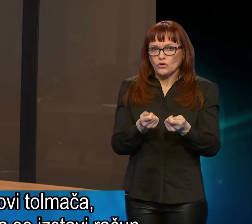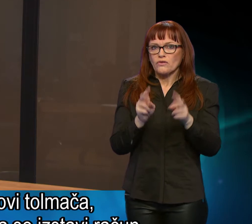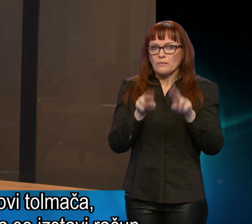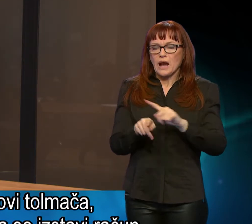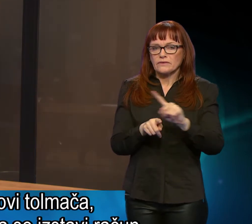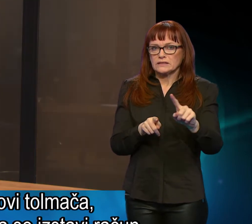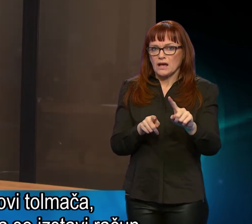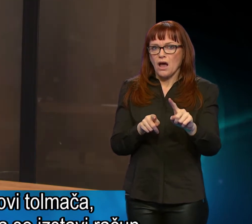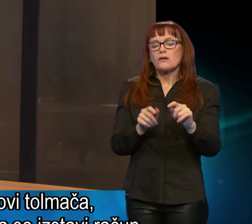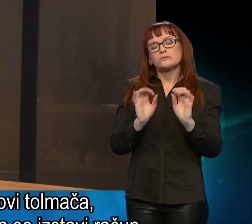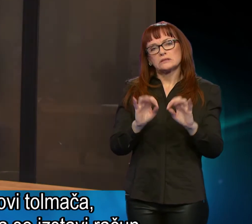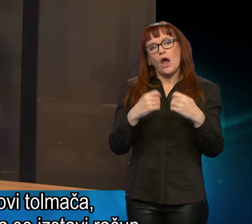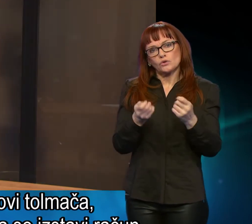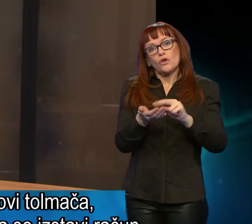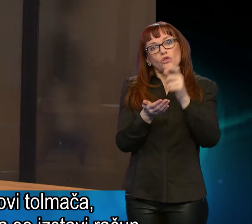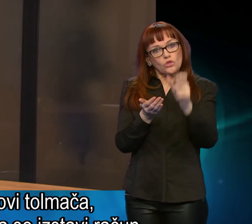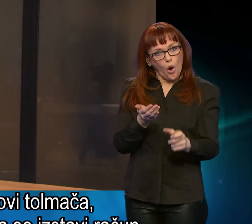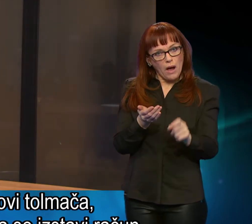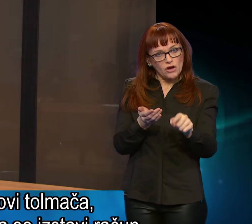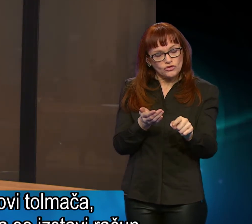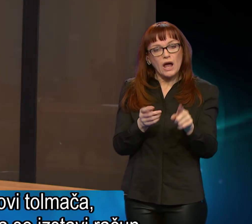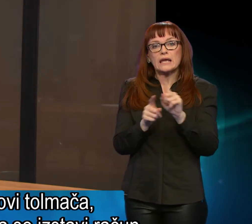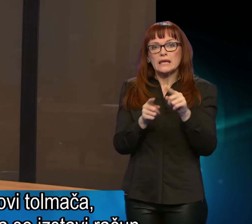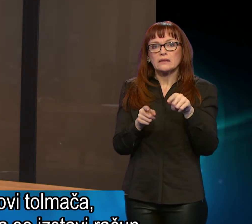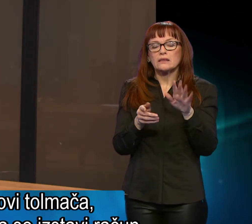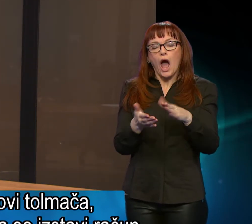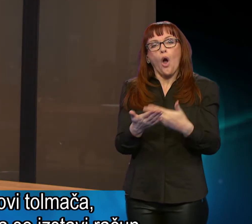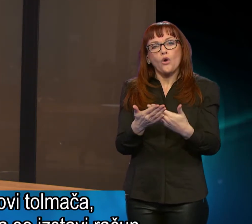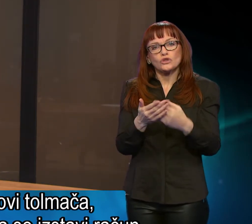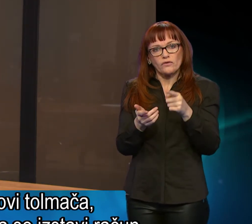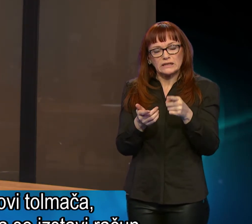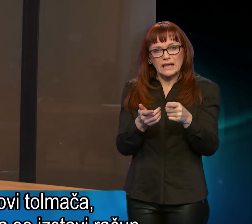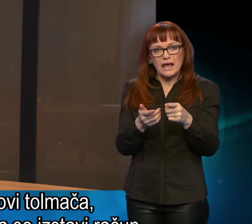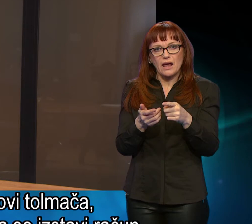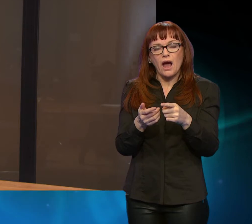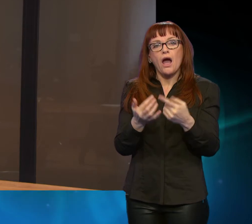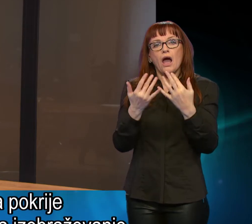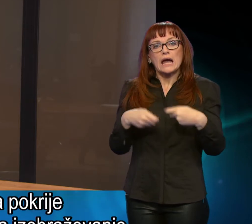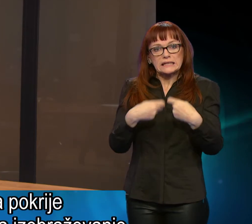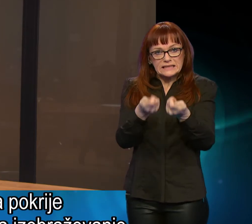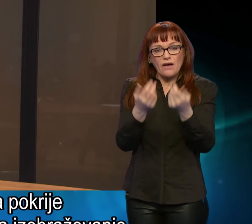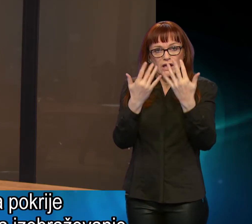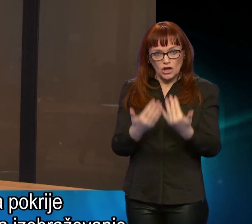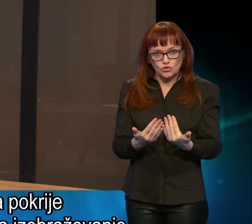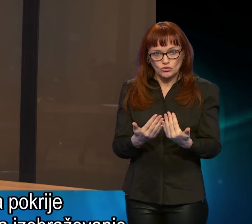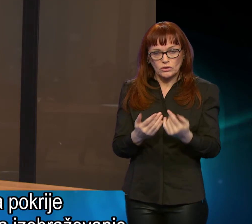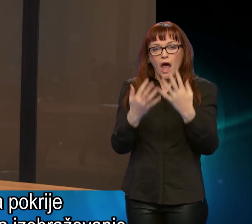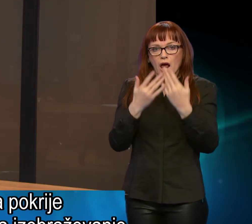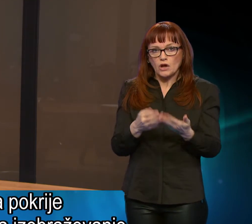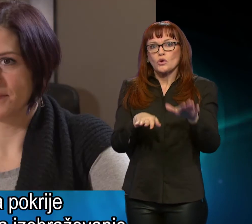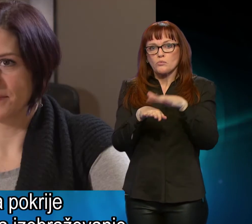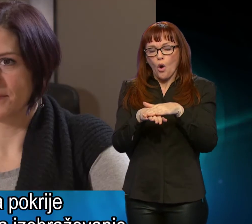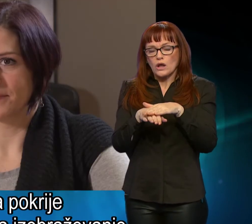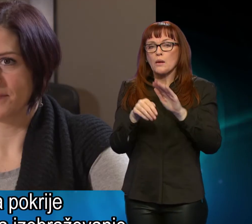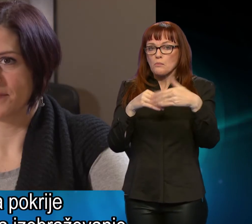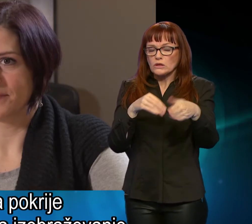pravico, ki zagotovi tolmača, in potem na osnovi tega si stavi račun in račun potem pokrije Ministrstvo